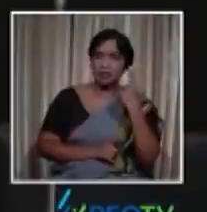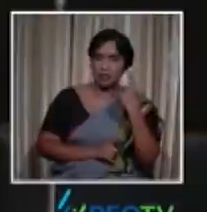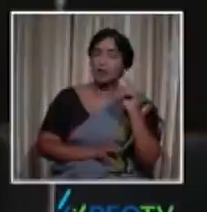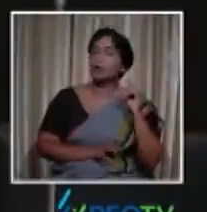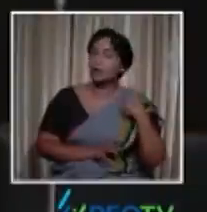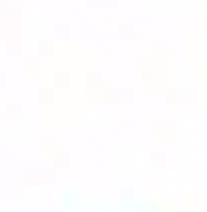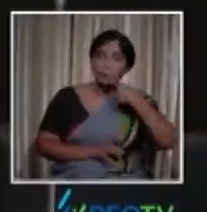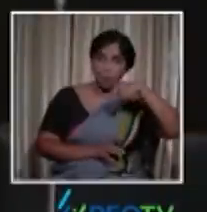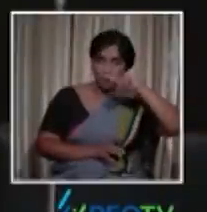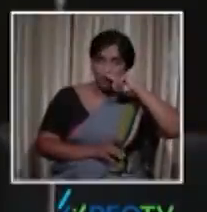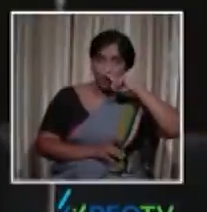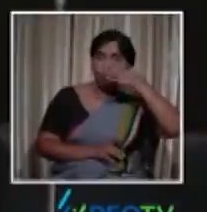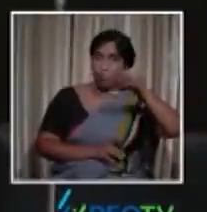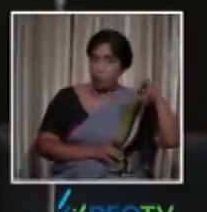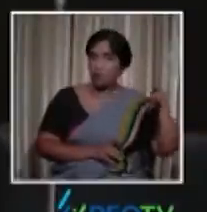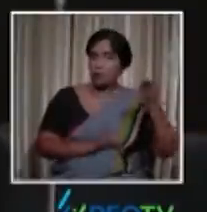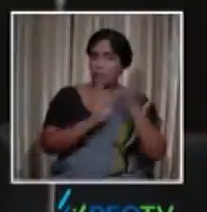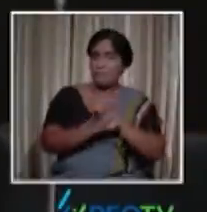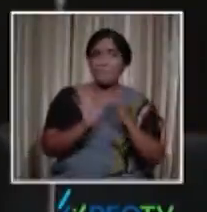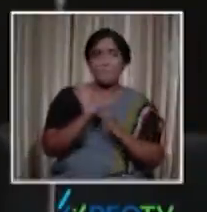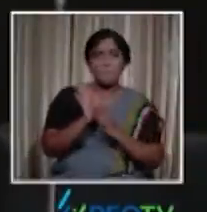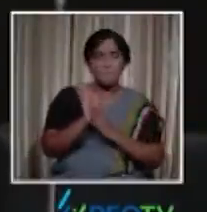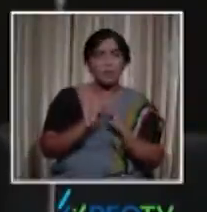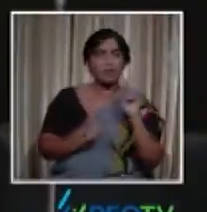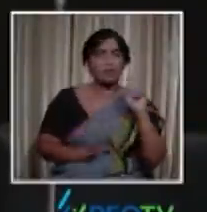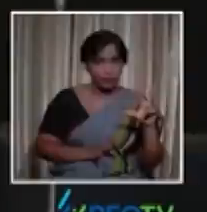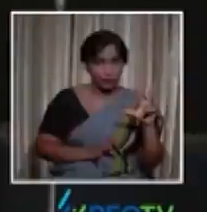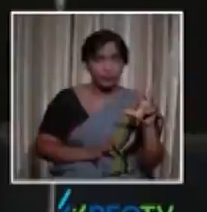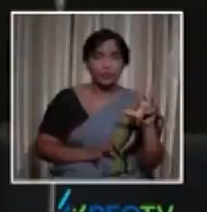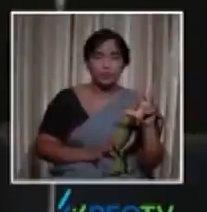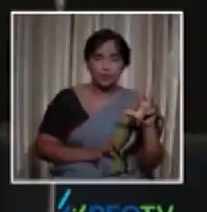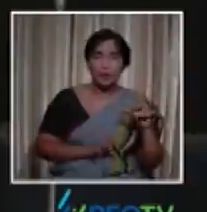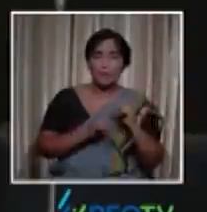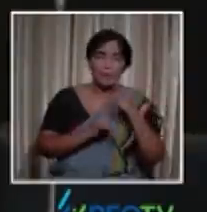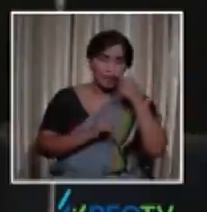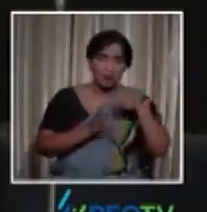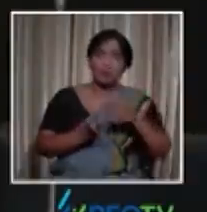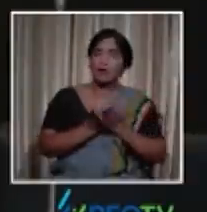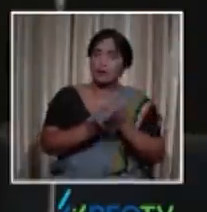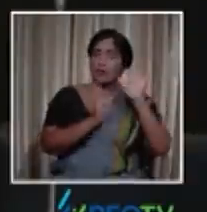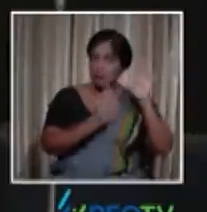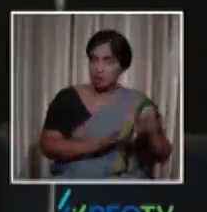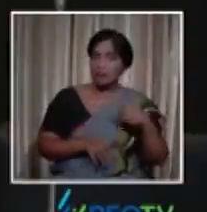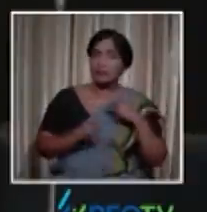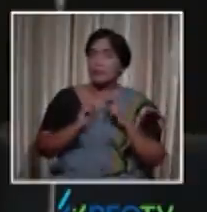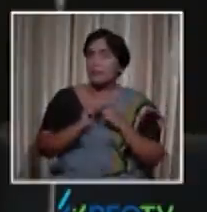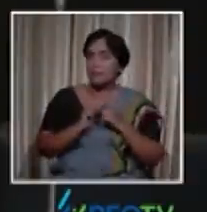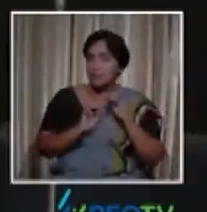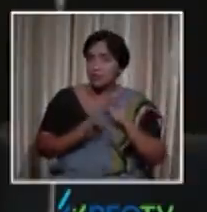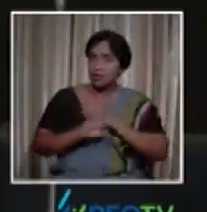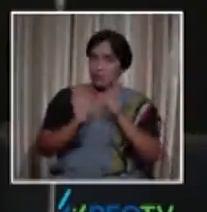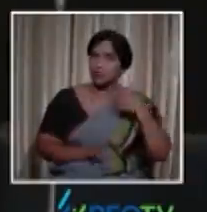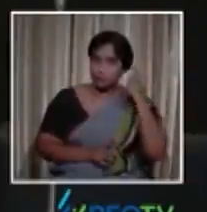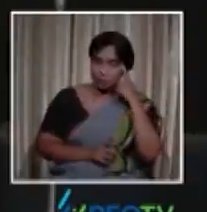අපේ මුහුදු සීමාවේ පසුගිය මාර්තු මාසයේ 28 වෙනිදා පමණ ඉඳලා පෙට්‍රල් නෞකාවක් තිබෙනවා අපිට නමුත් තිබෙන ගැටලුව තමයි මේ සියලු දෙනාම